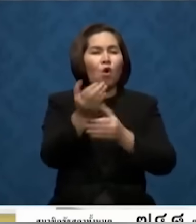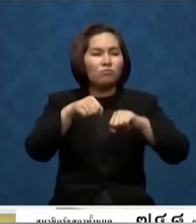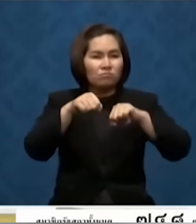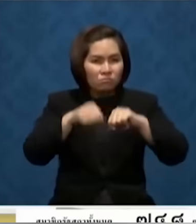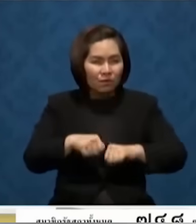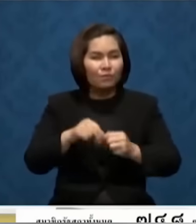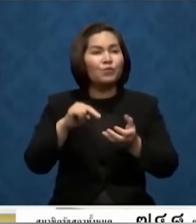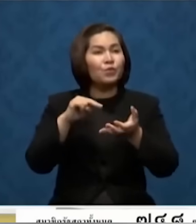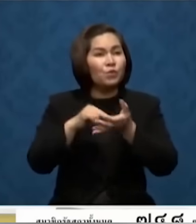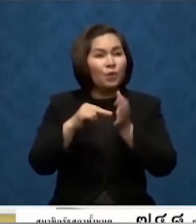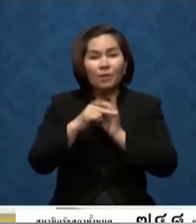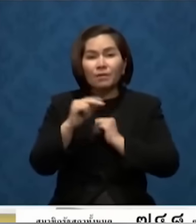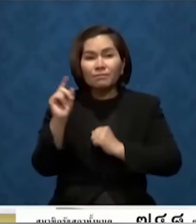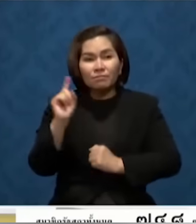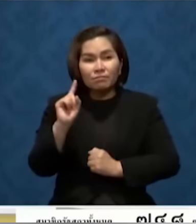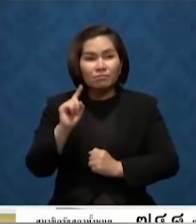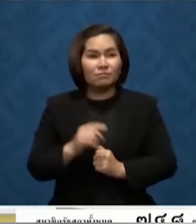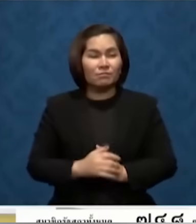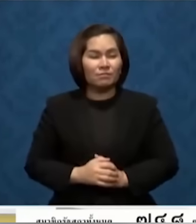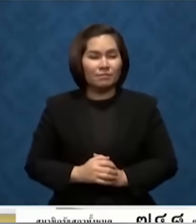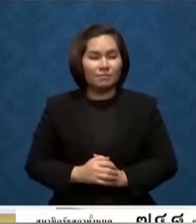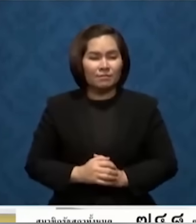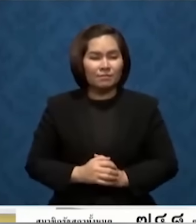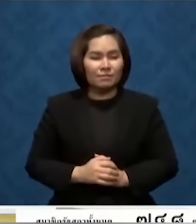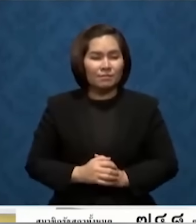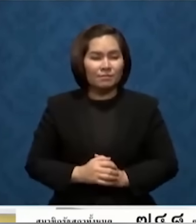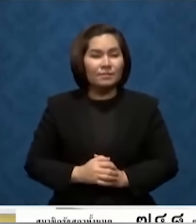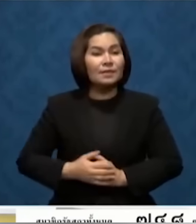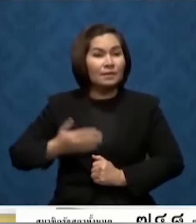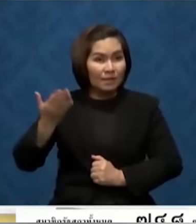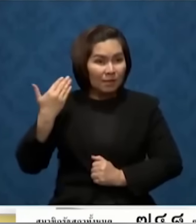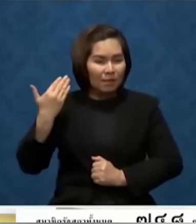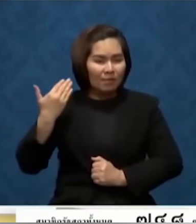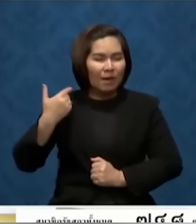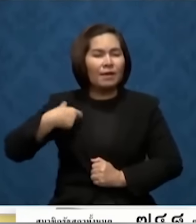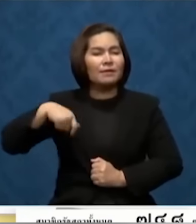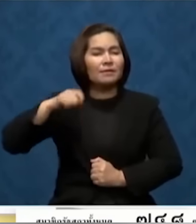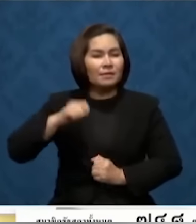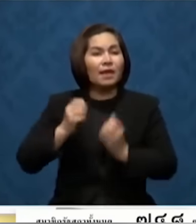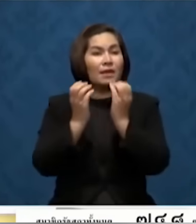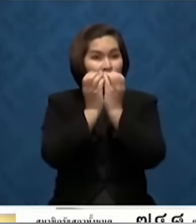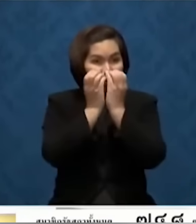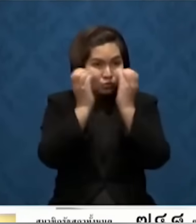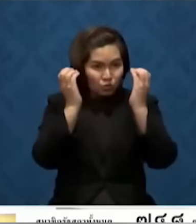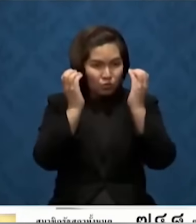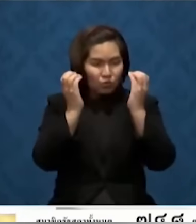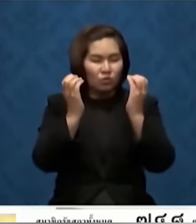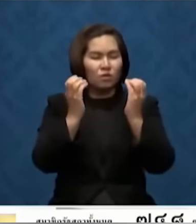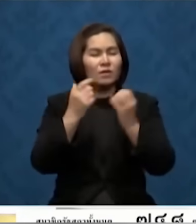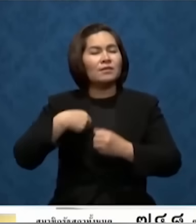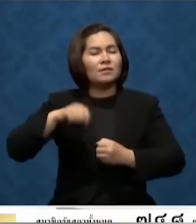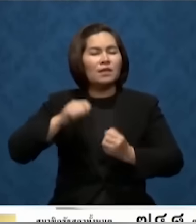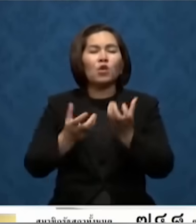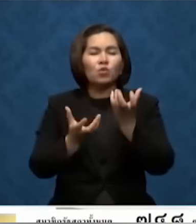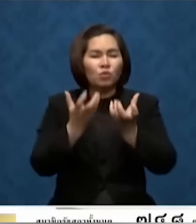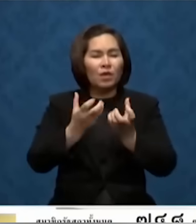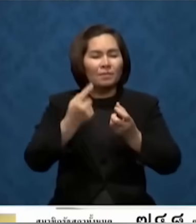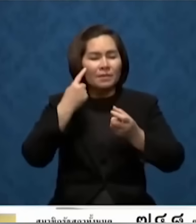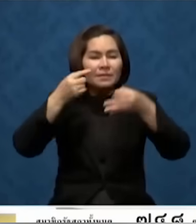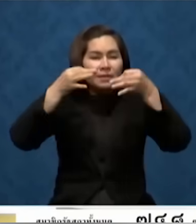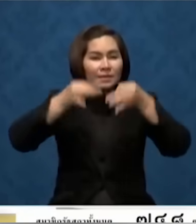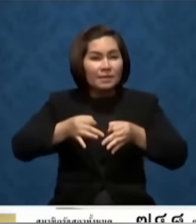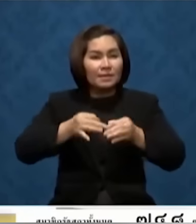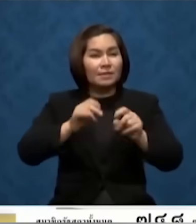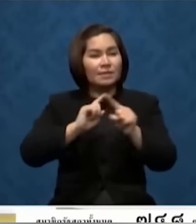ความหมายของคำว่ายัตติที่ผ่านมานั้นศาลรัฐธรรมนูญหรือศาลยุติธรรมเวลาตัดสินคดีอะไร